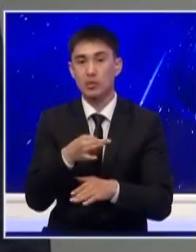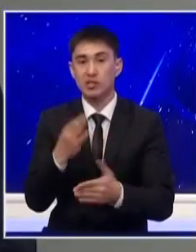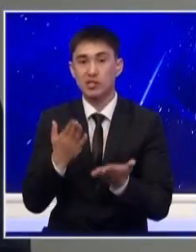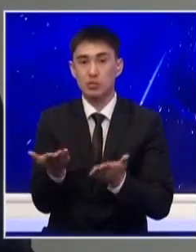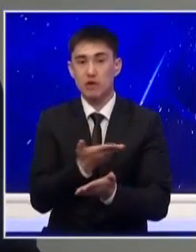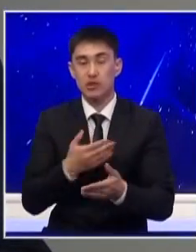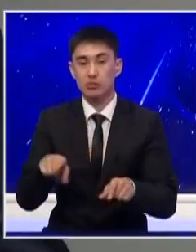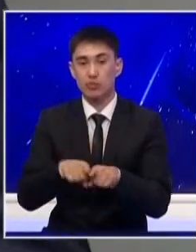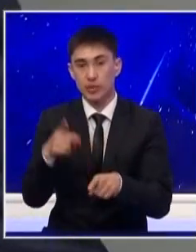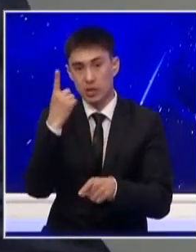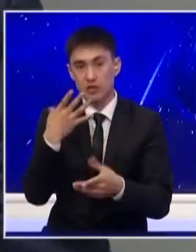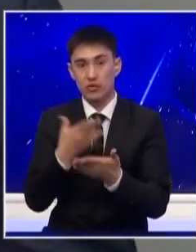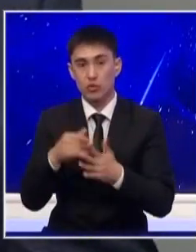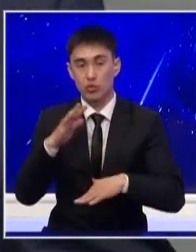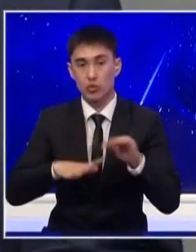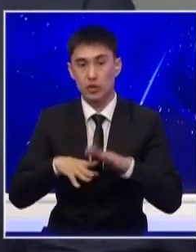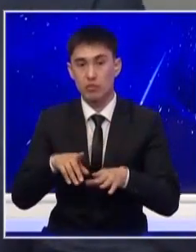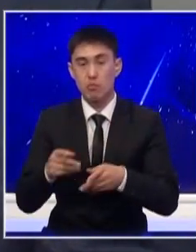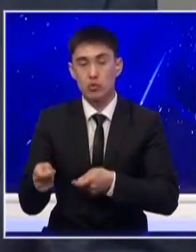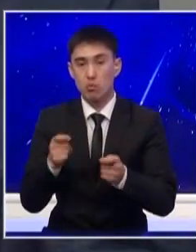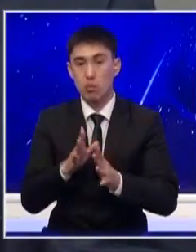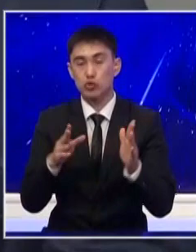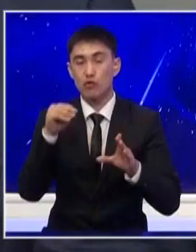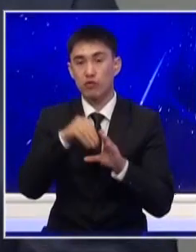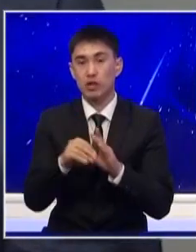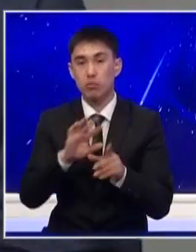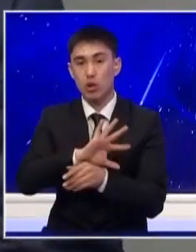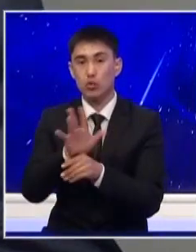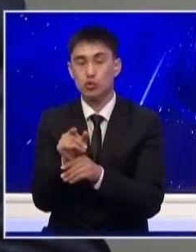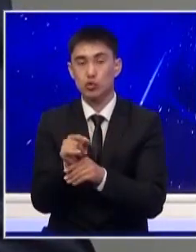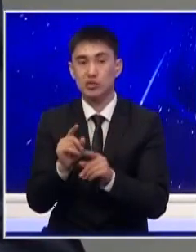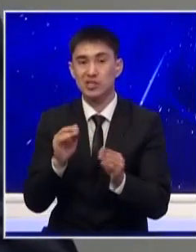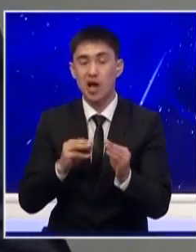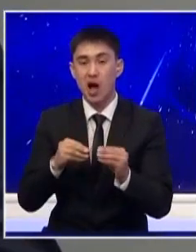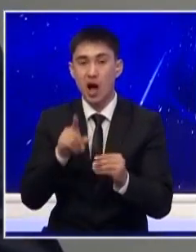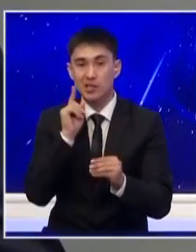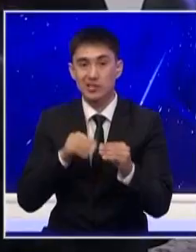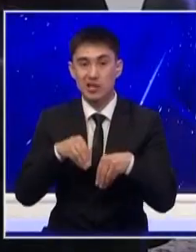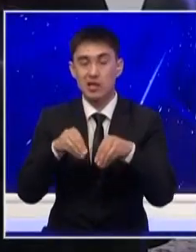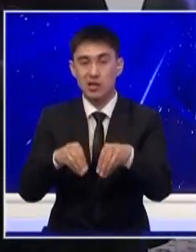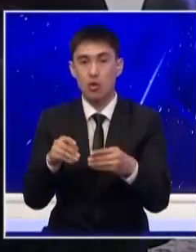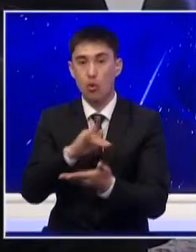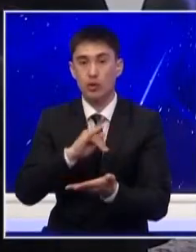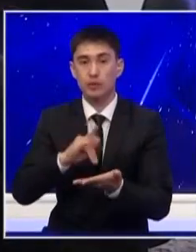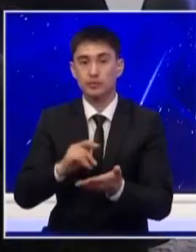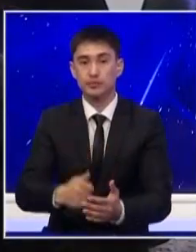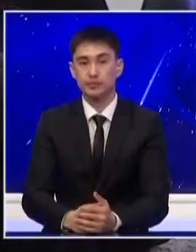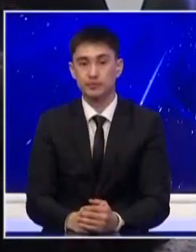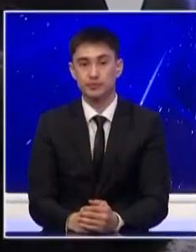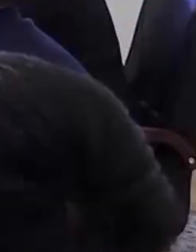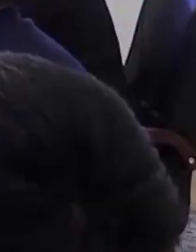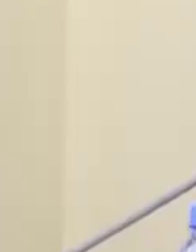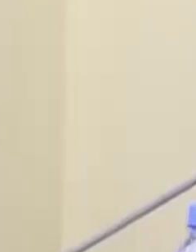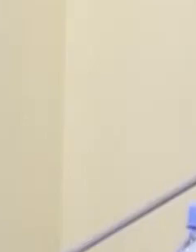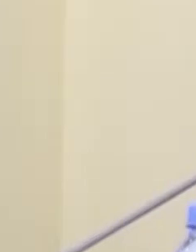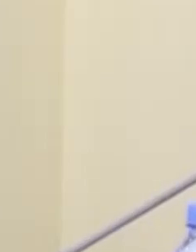мы возьмем инициативу в свои руки, то привнесем большой вклад в благоустройство и озеленение города. Аида Ахметова, Камила